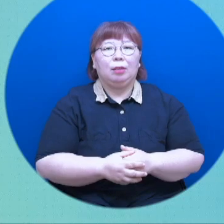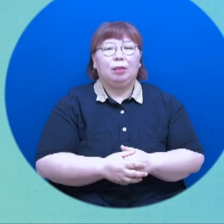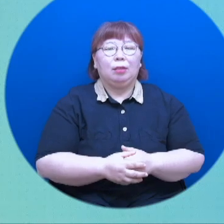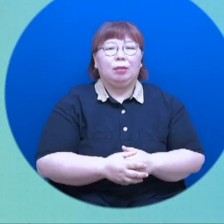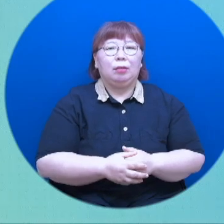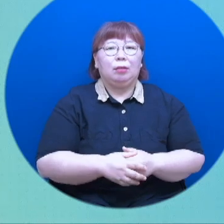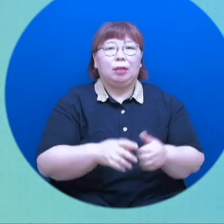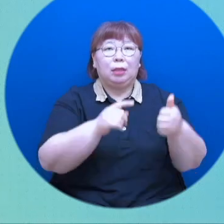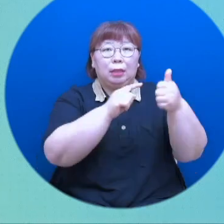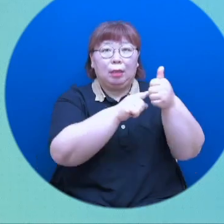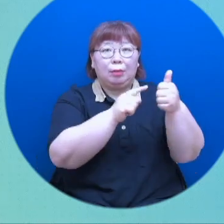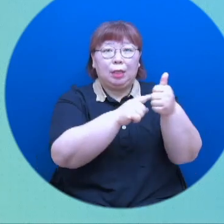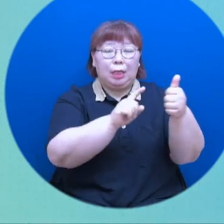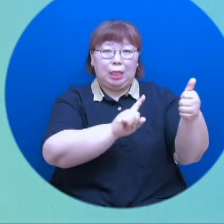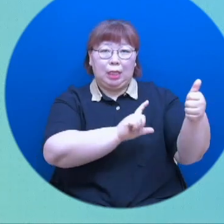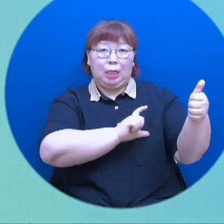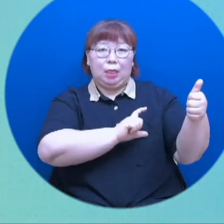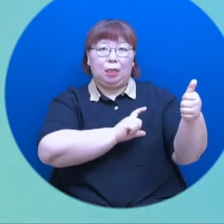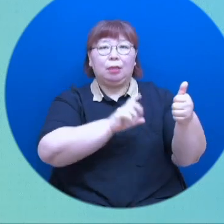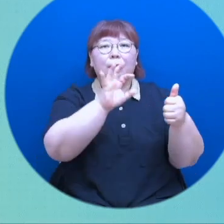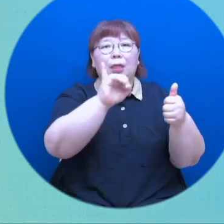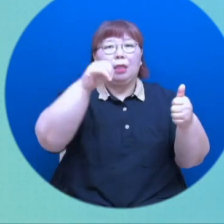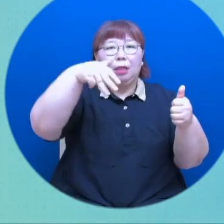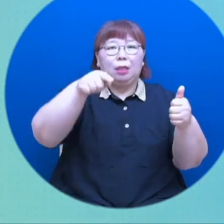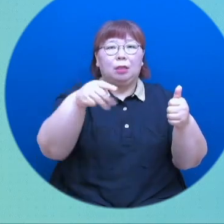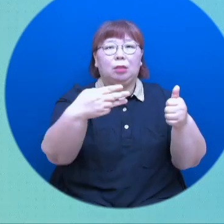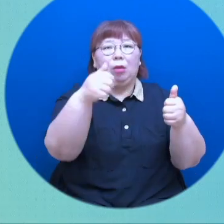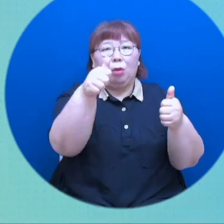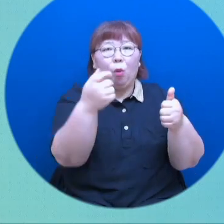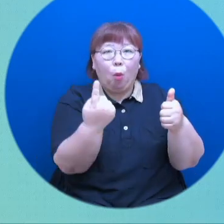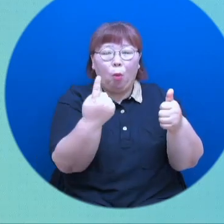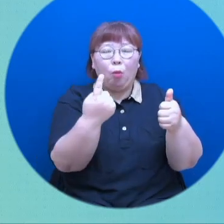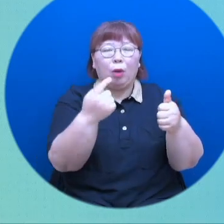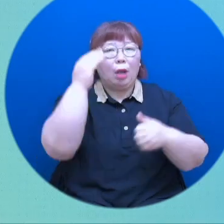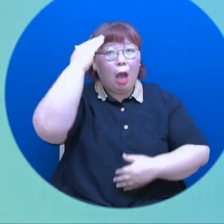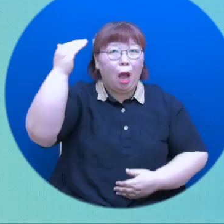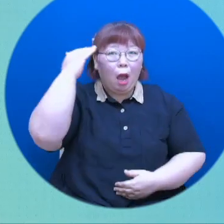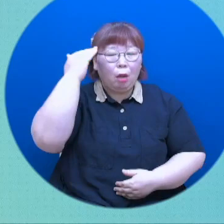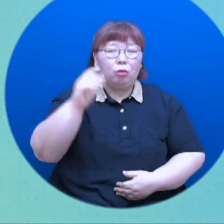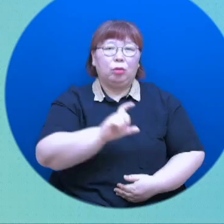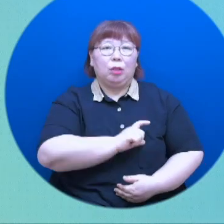이분이 이철호라고 하는 한국 이름을 가지고 있는 분인데